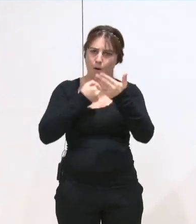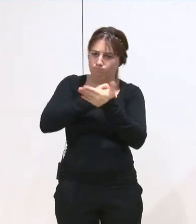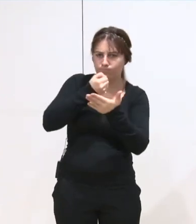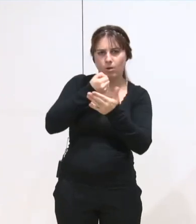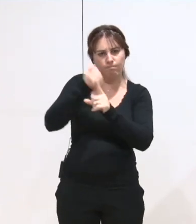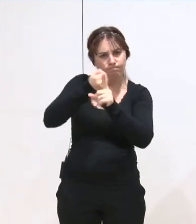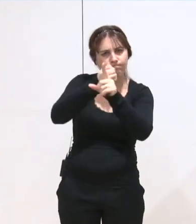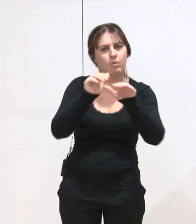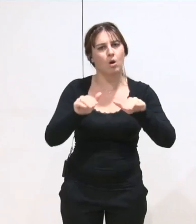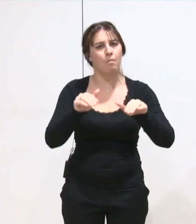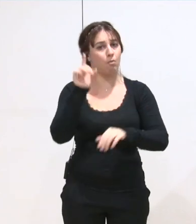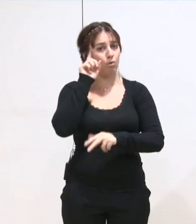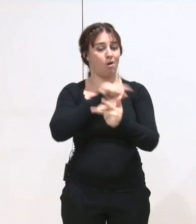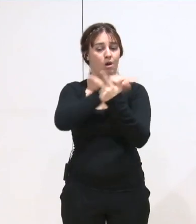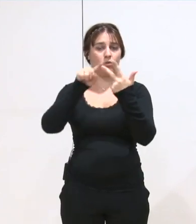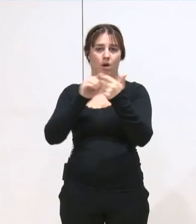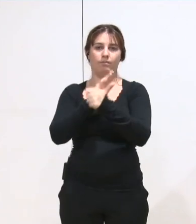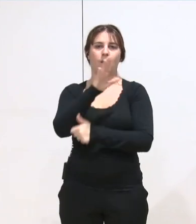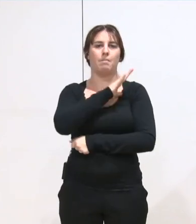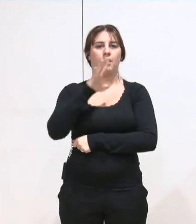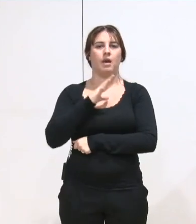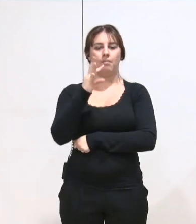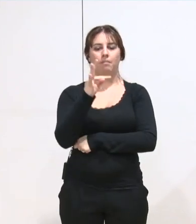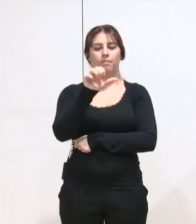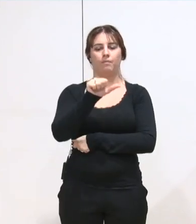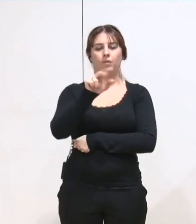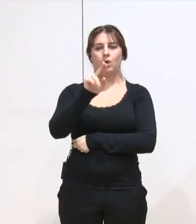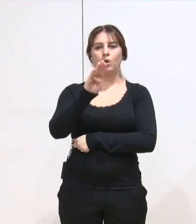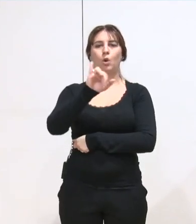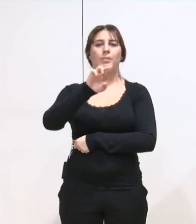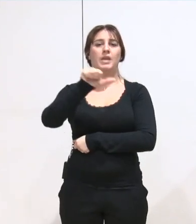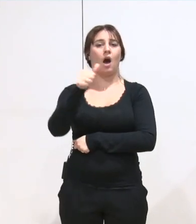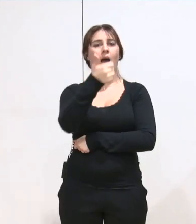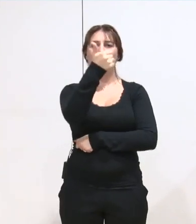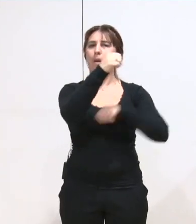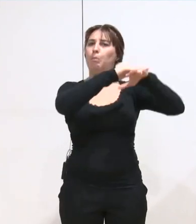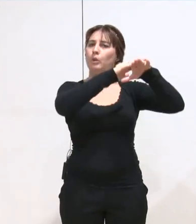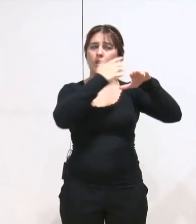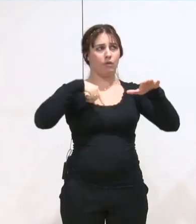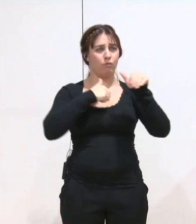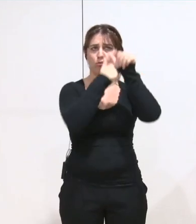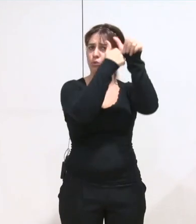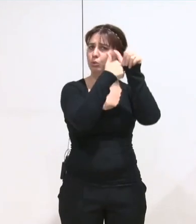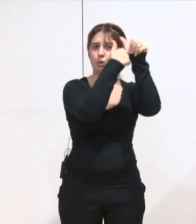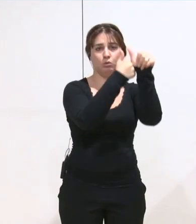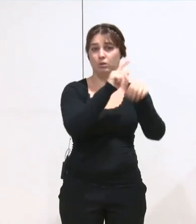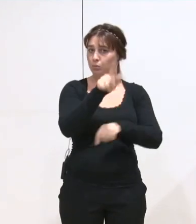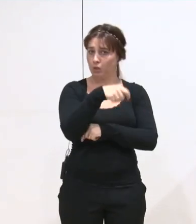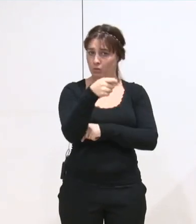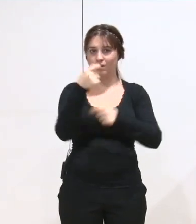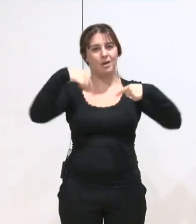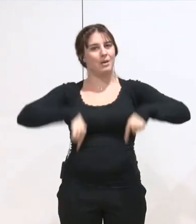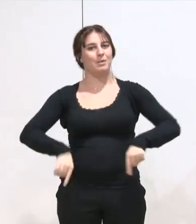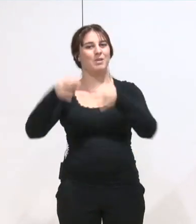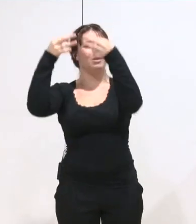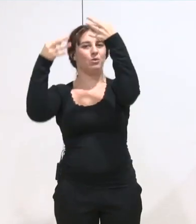En soutenant la politique pénale de Mme Taubira, comme vous ne manquez pas de le faire avec constance et conviction, vous cautionnez un ministre de la Justice dont la